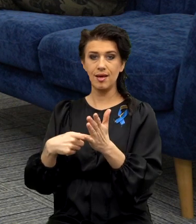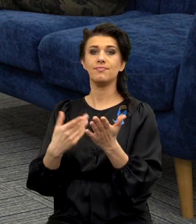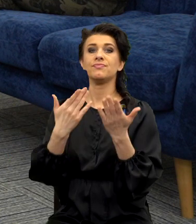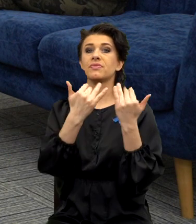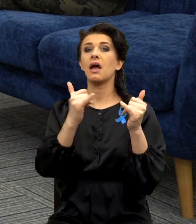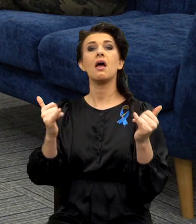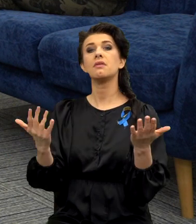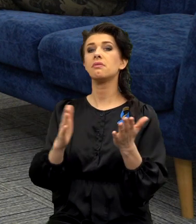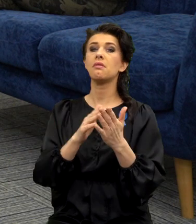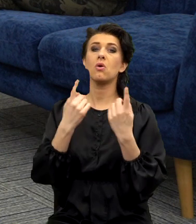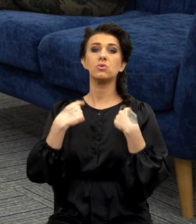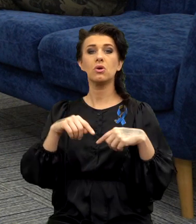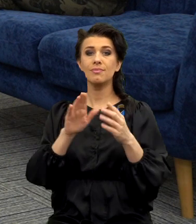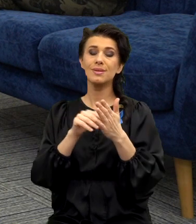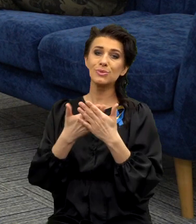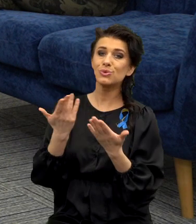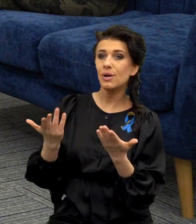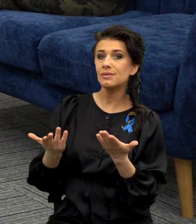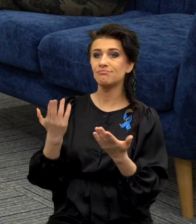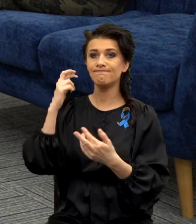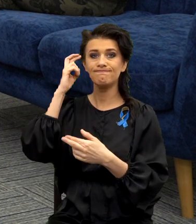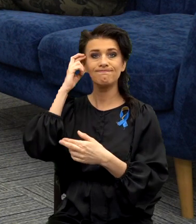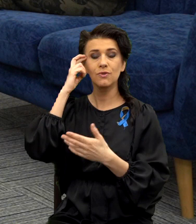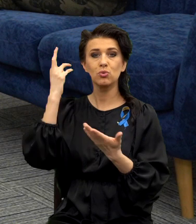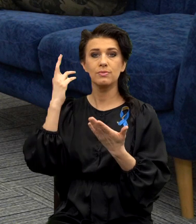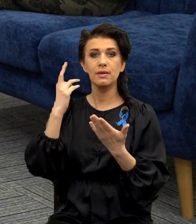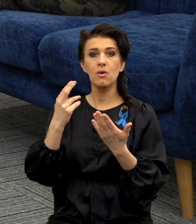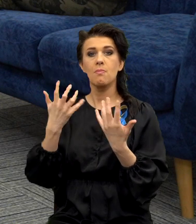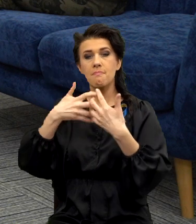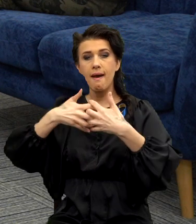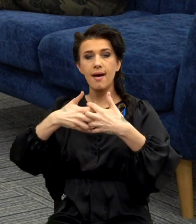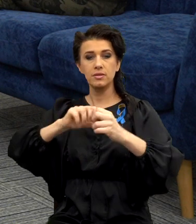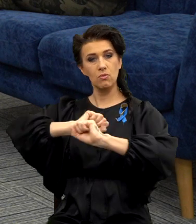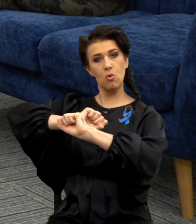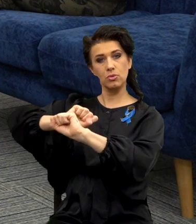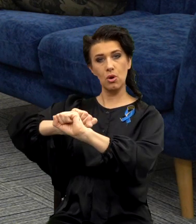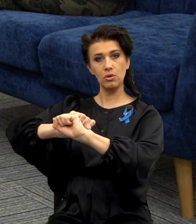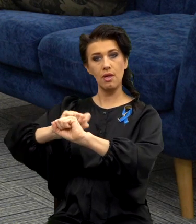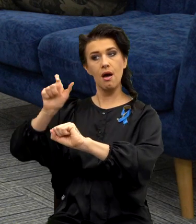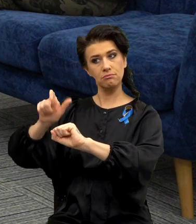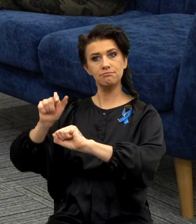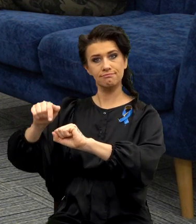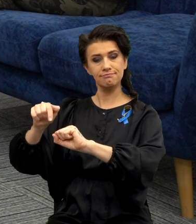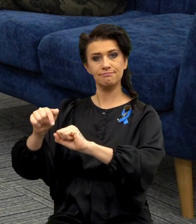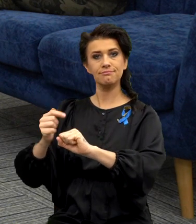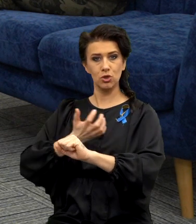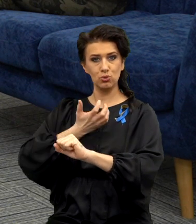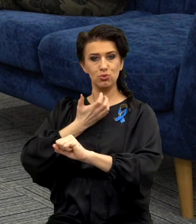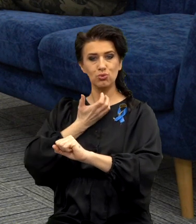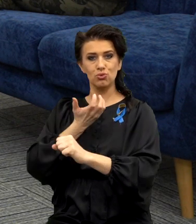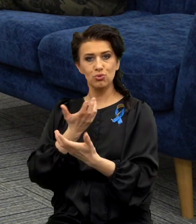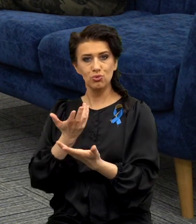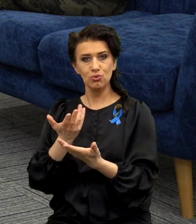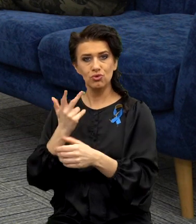mają pięknie, oczywiście ironicznie, rozwinięte mechanizmy obronne, które były bardziej pakowane do środeczka